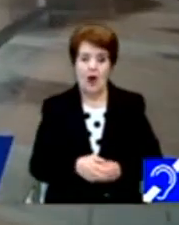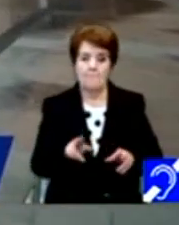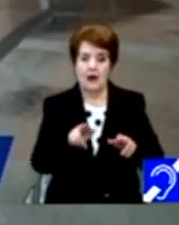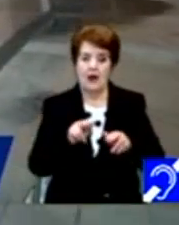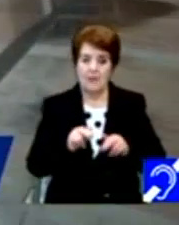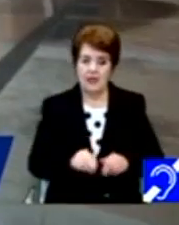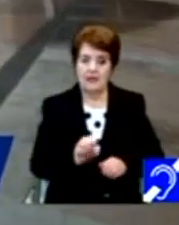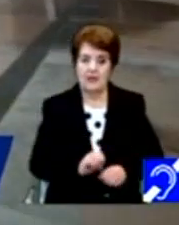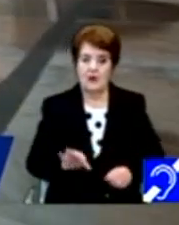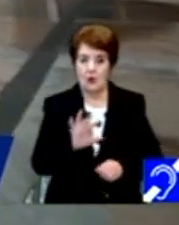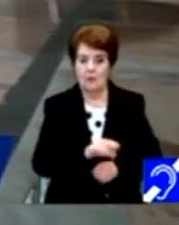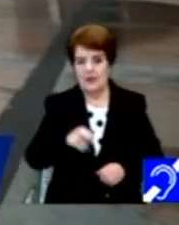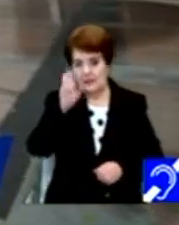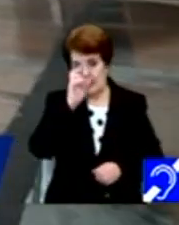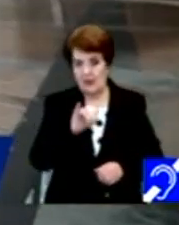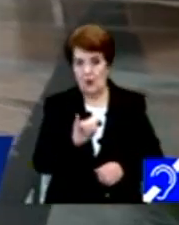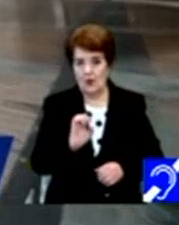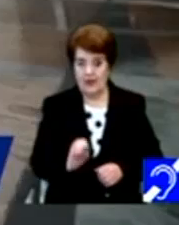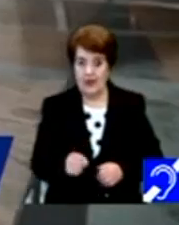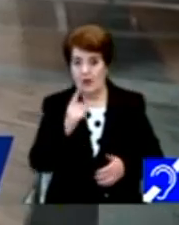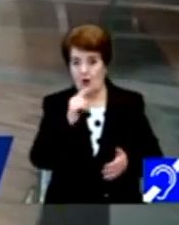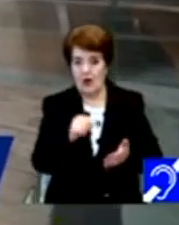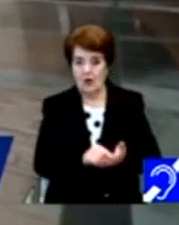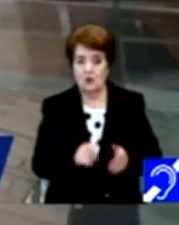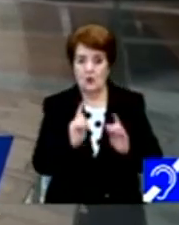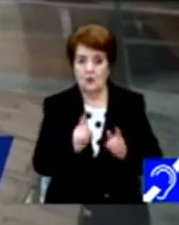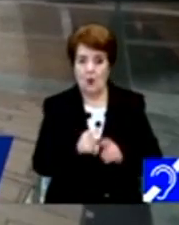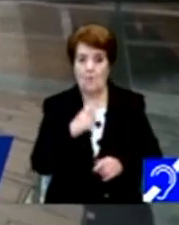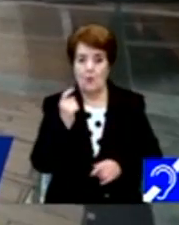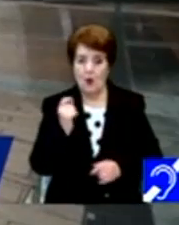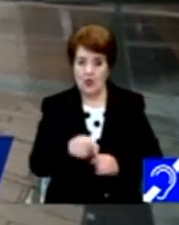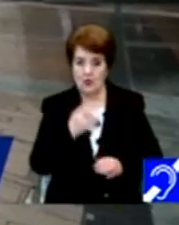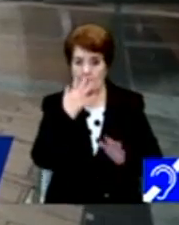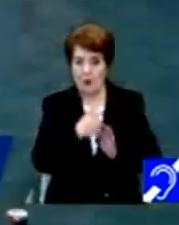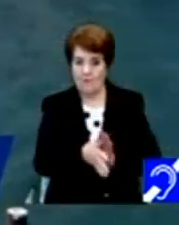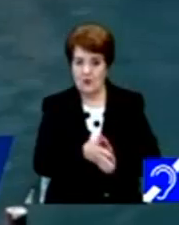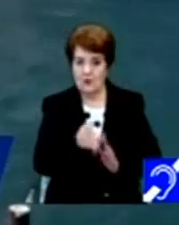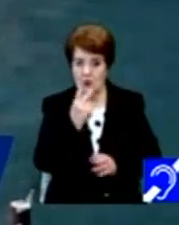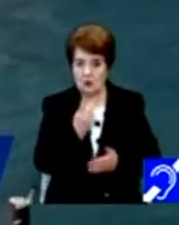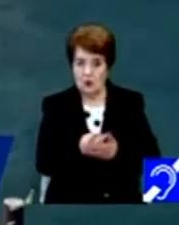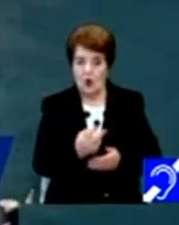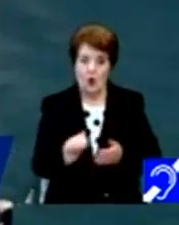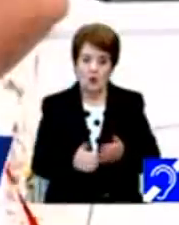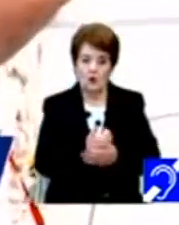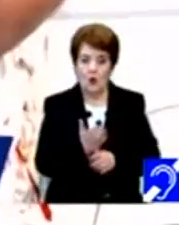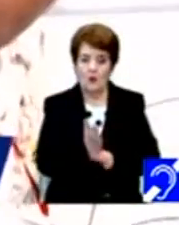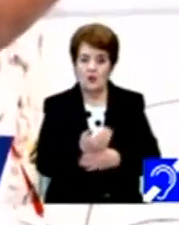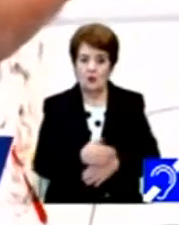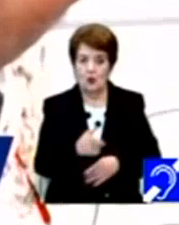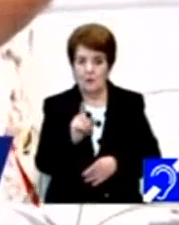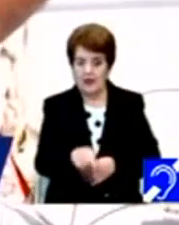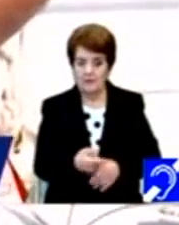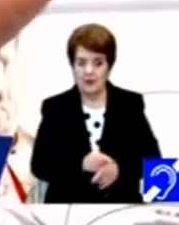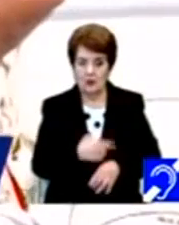Parlamentul European și statele membre ale UE au ajuns astăzi la un acord politic provizoriu cu privire la noul instrument pentru echipamente de